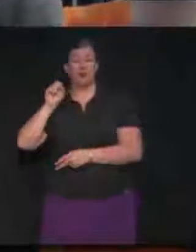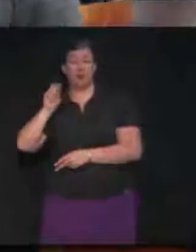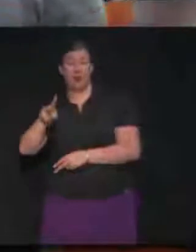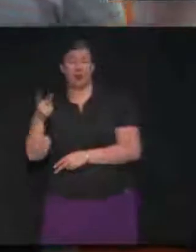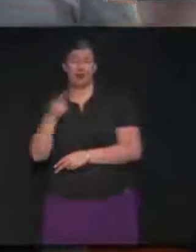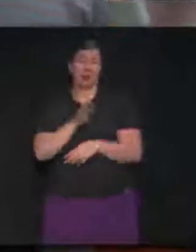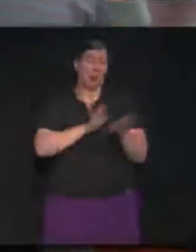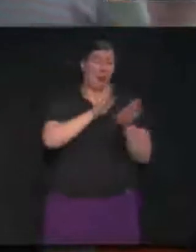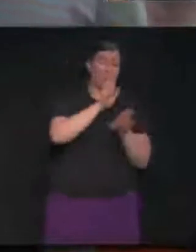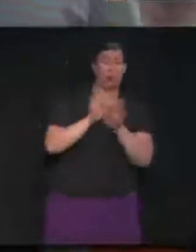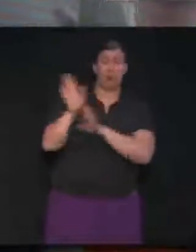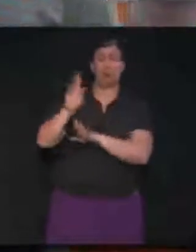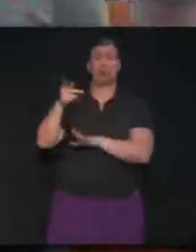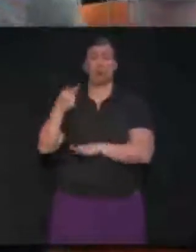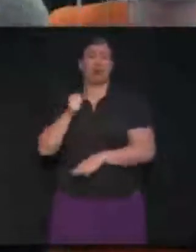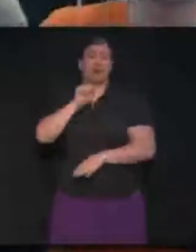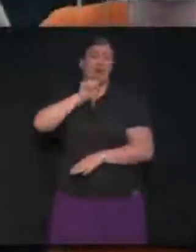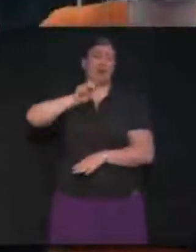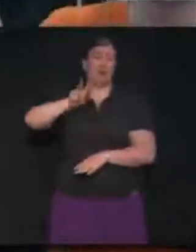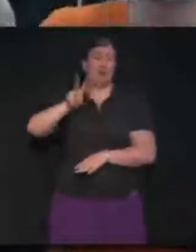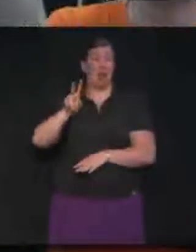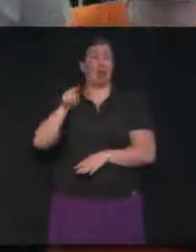die diesen Namen wirklich verdient